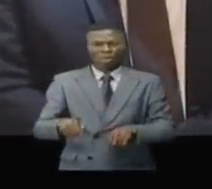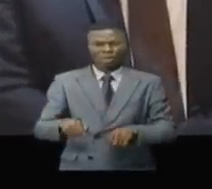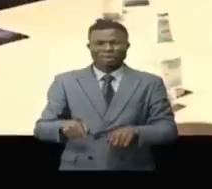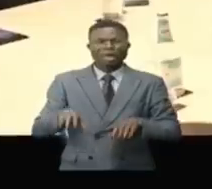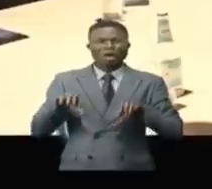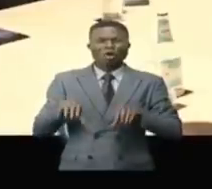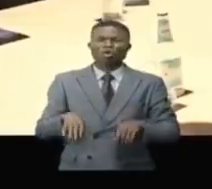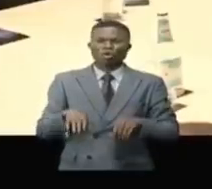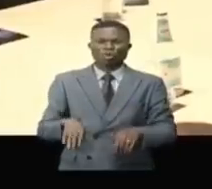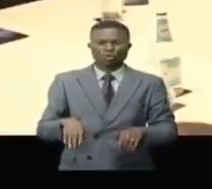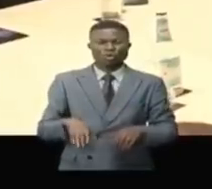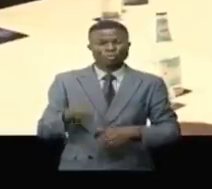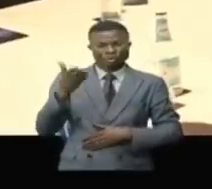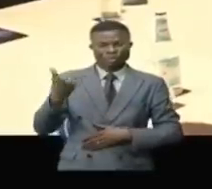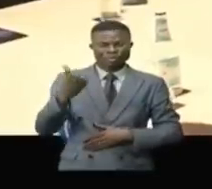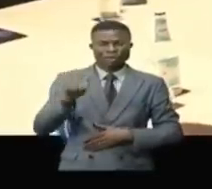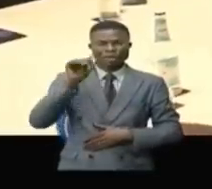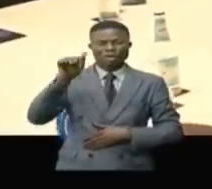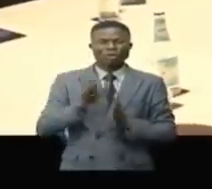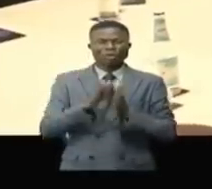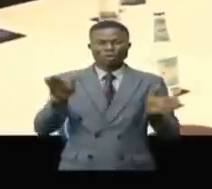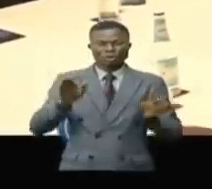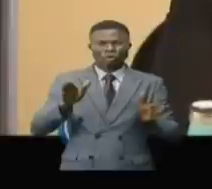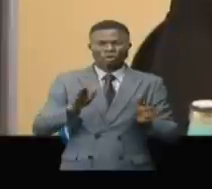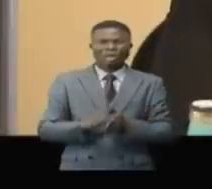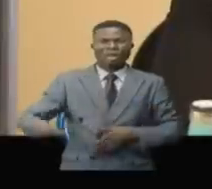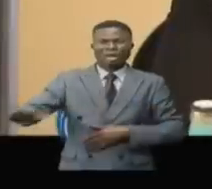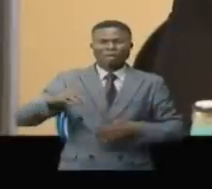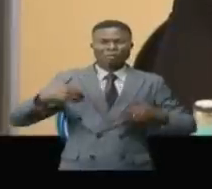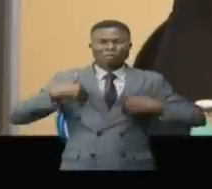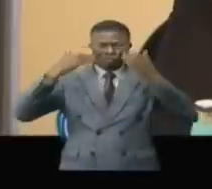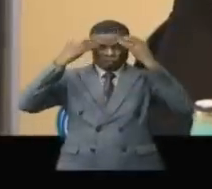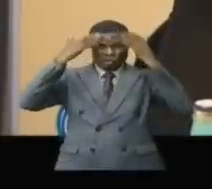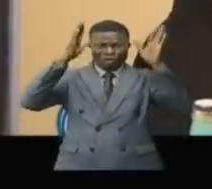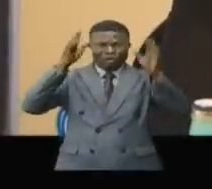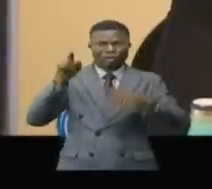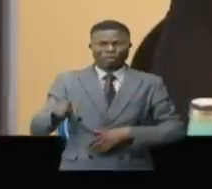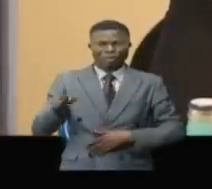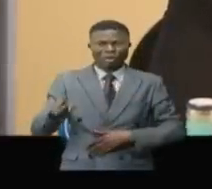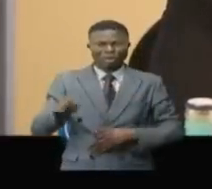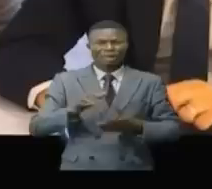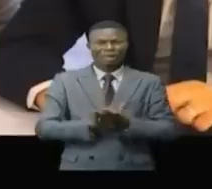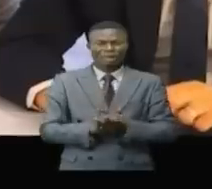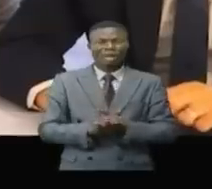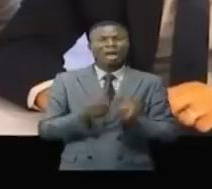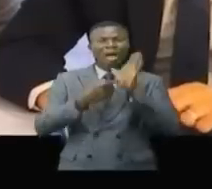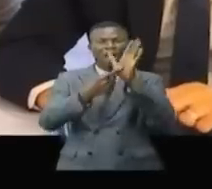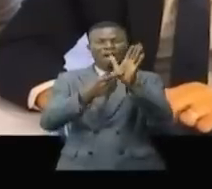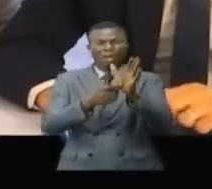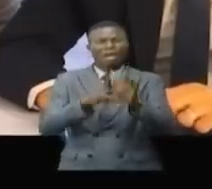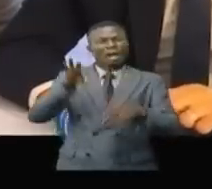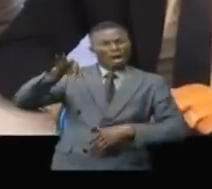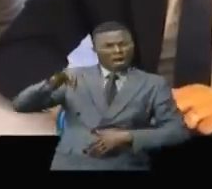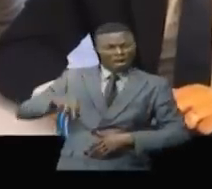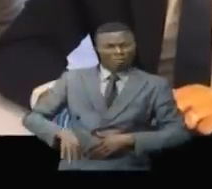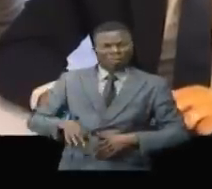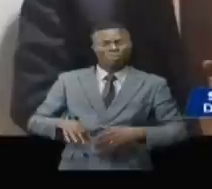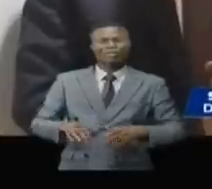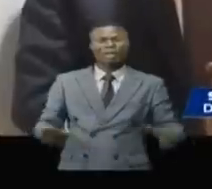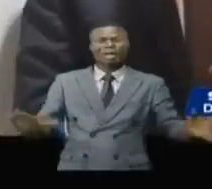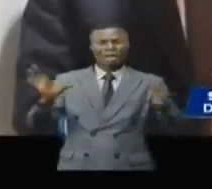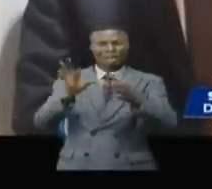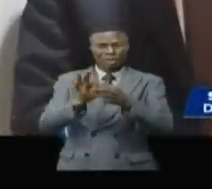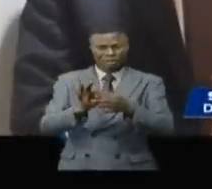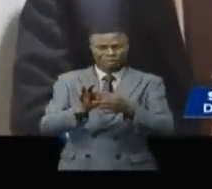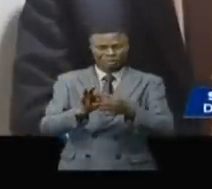SCPT. Pour sa part, le DG de la Poste égyptienne, Chérif Farouk, a démontré l'avantage de ce partenariat. Il